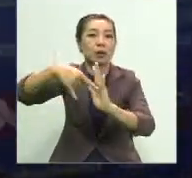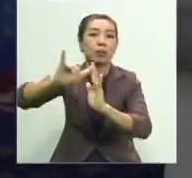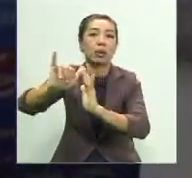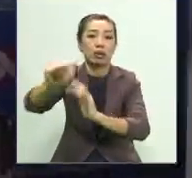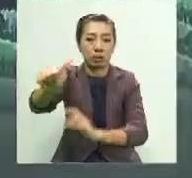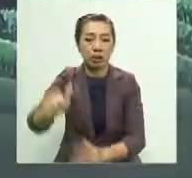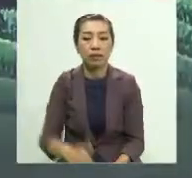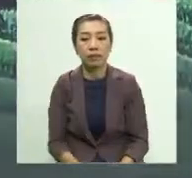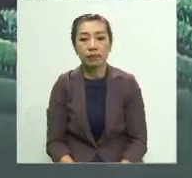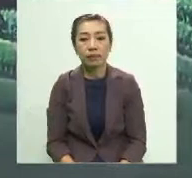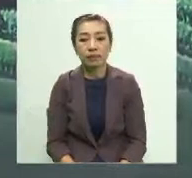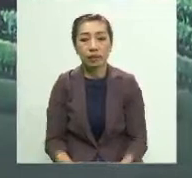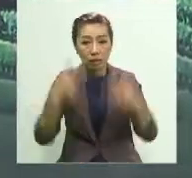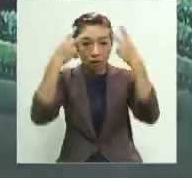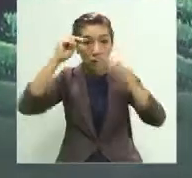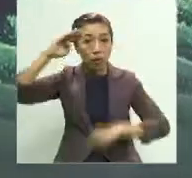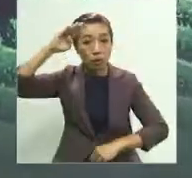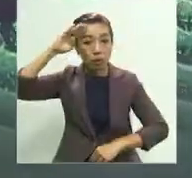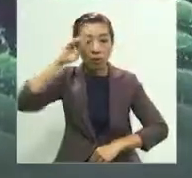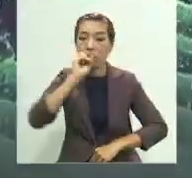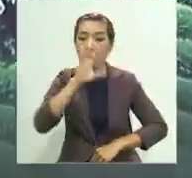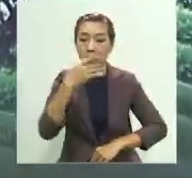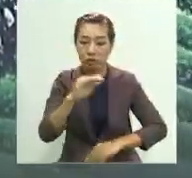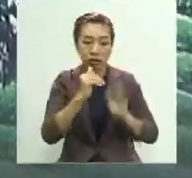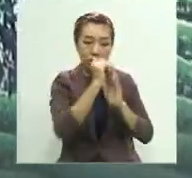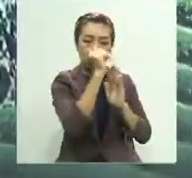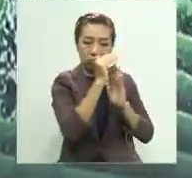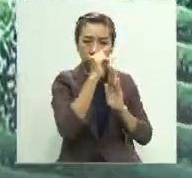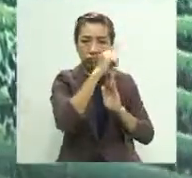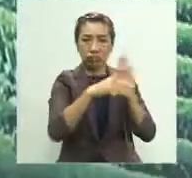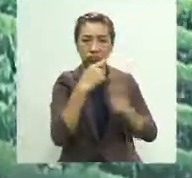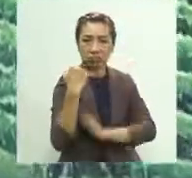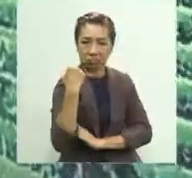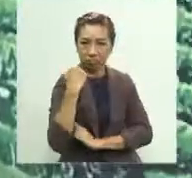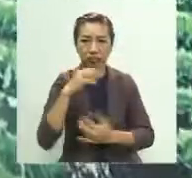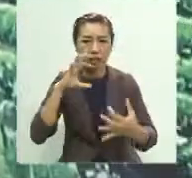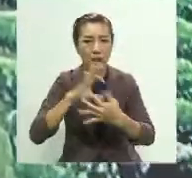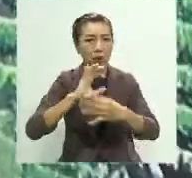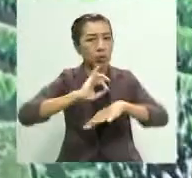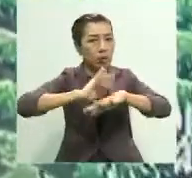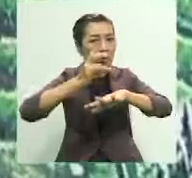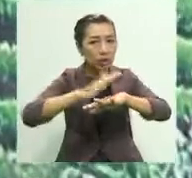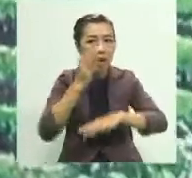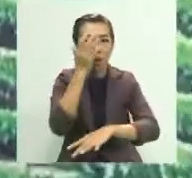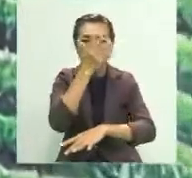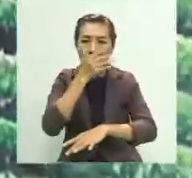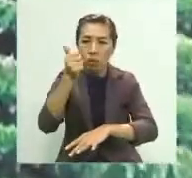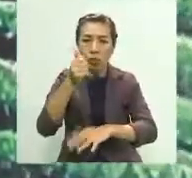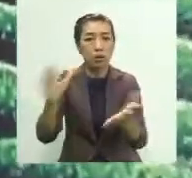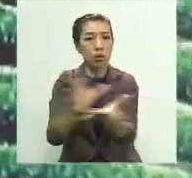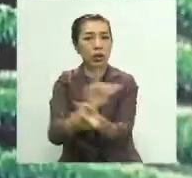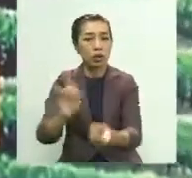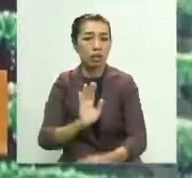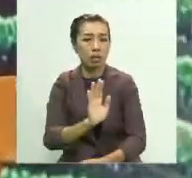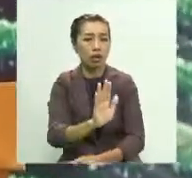ที่พลเอกประยุทธ์จันทร์โอชานายกรัฐมนตรีนะครับบอกว่าภาคเหนือถือมีศักยภาพทั้งในด้านธรรมชาติความสวยงามของวัฒนธร